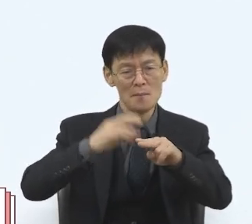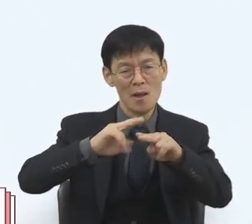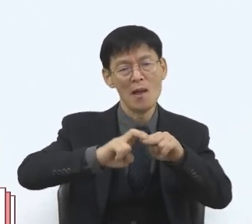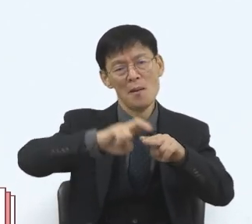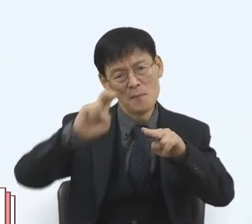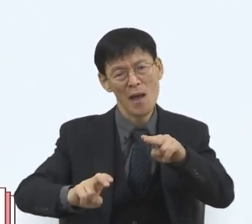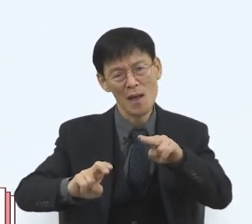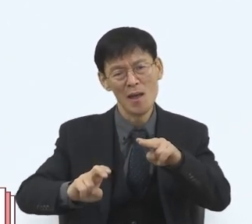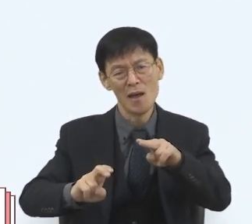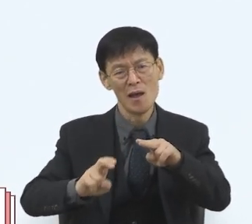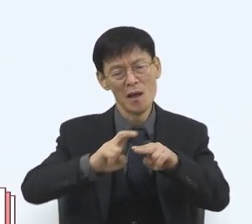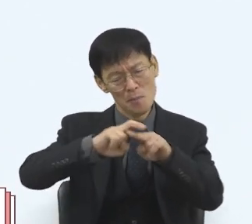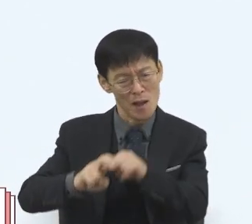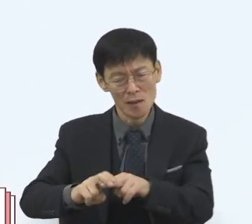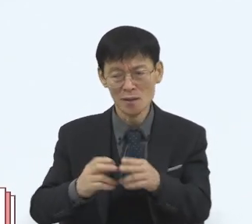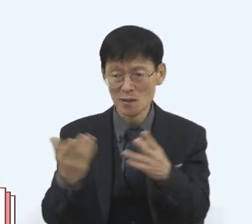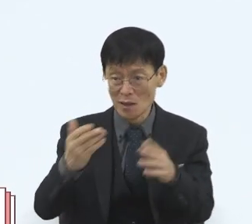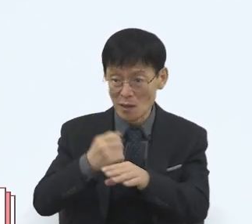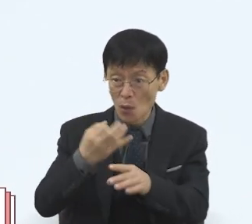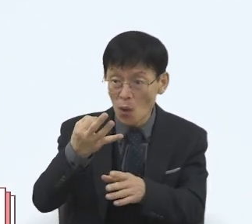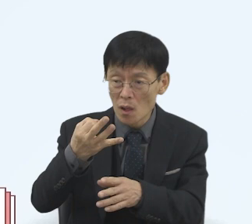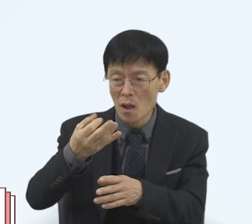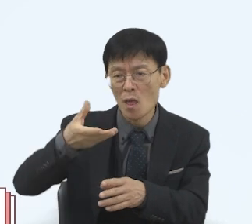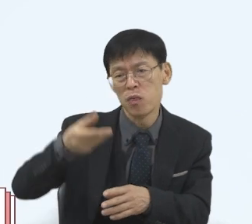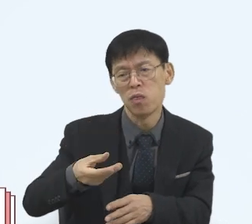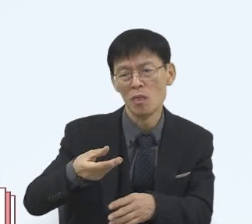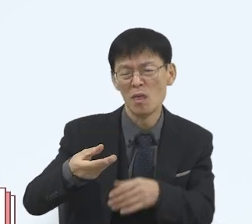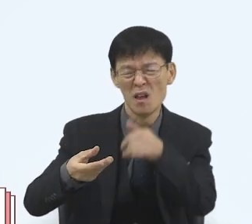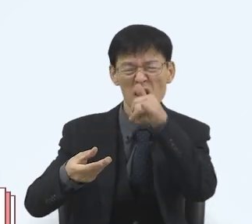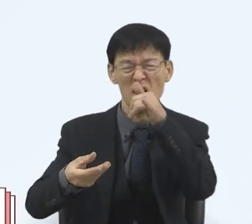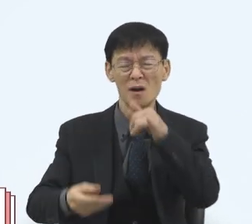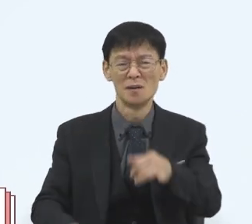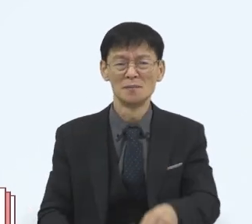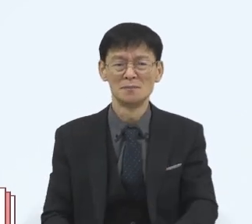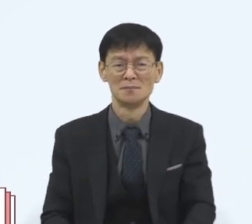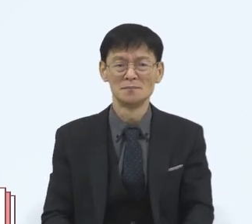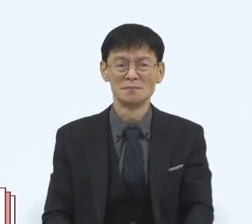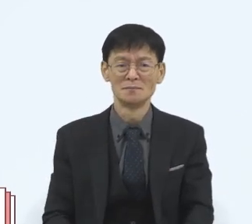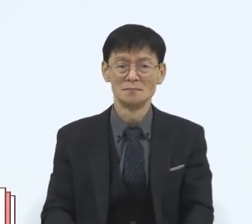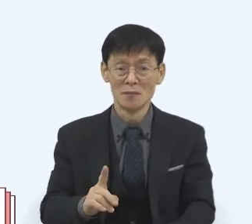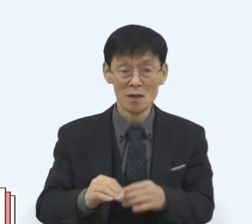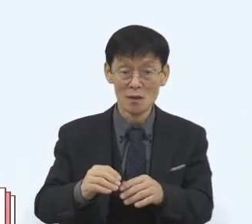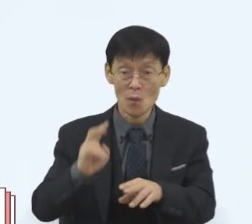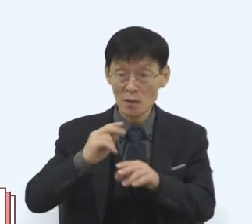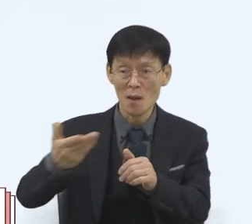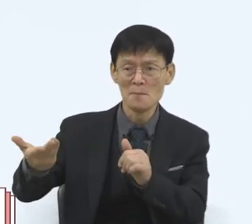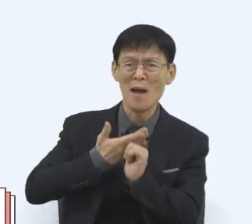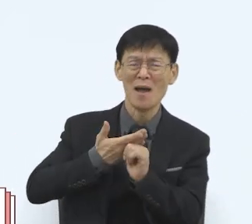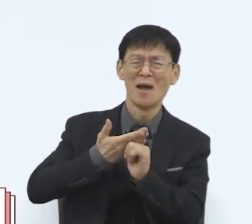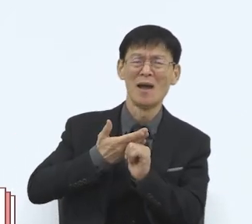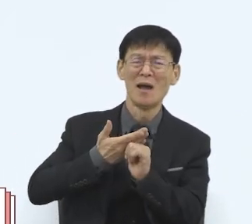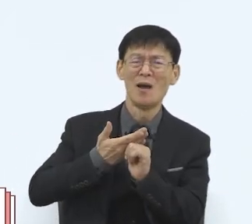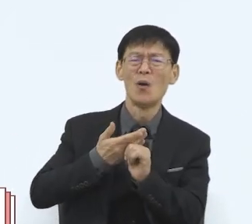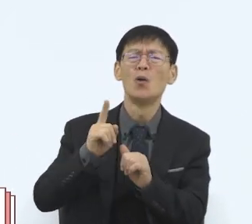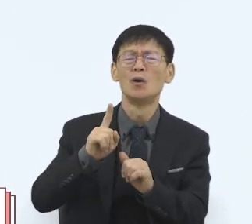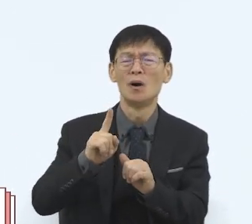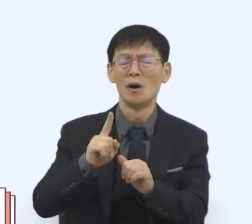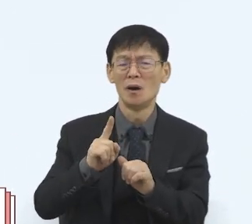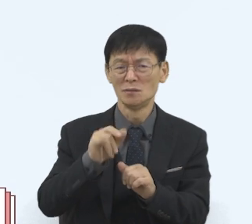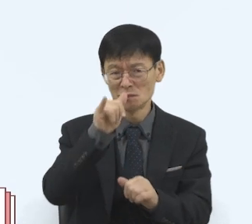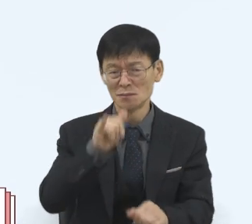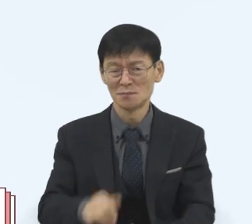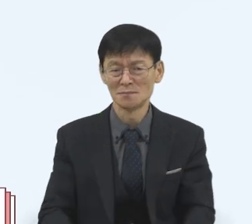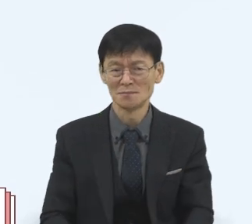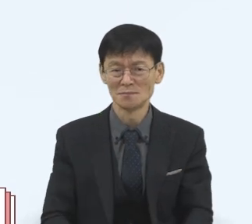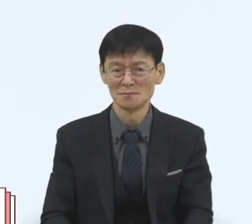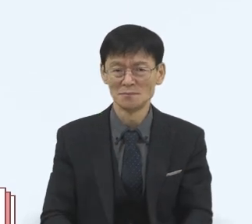직위가 낮아질 수 있고 일하고 받는 돈이 깎일 수가 있어요. 또 나쁘게 되면 직장을 못 다니게 될